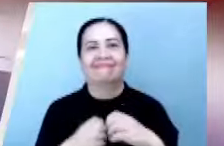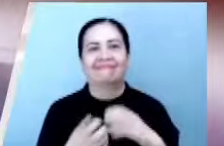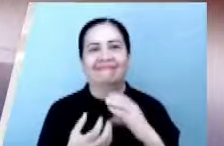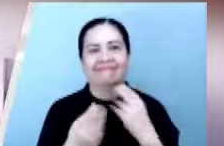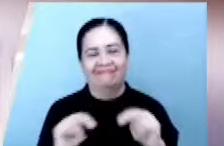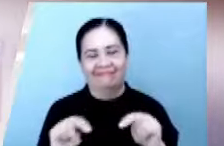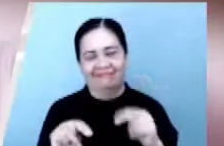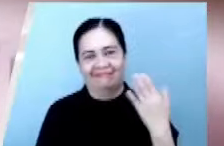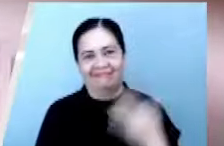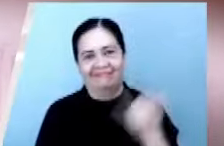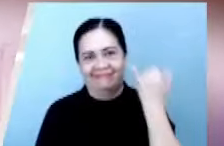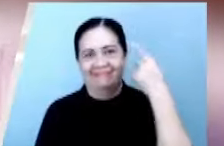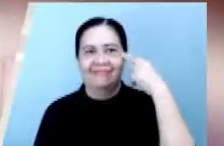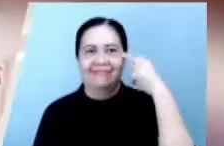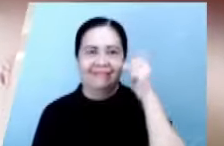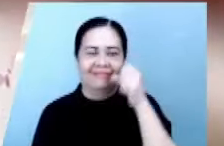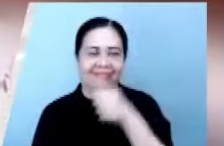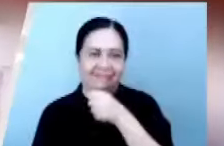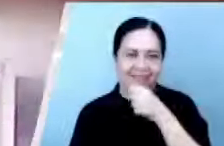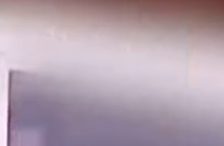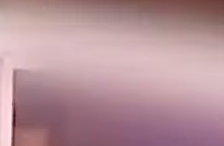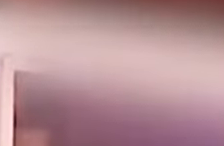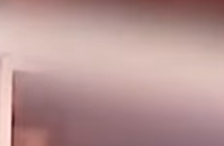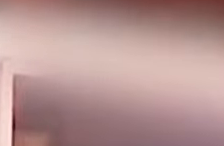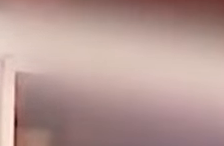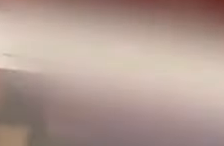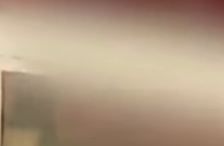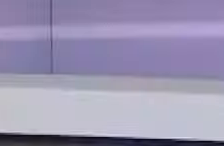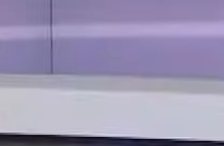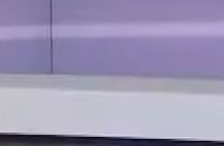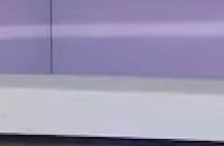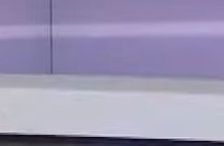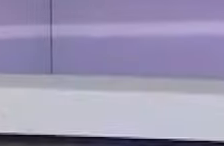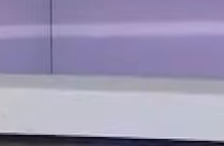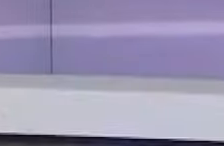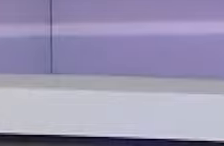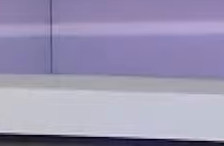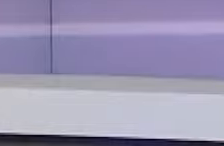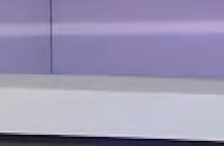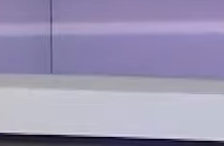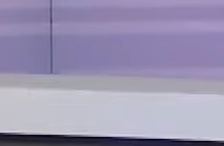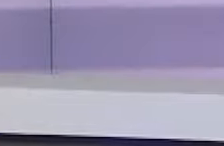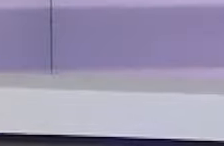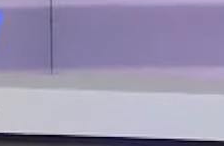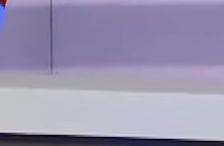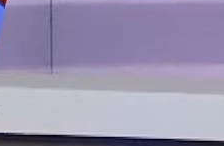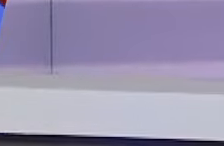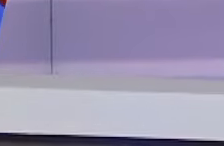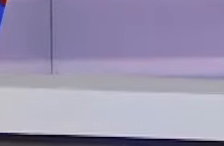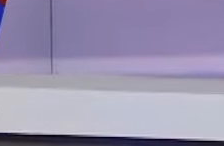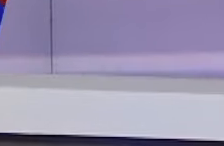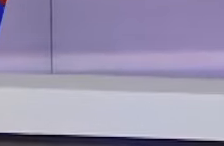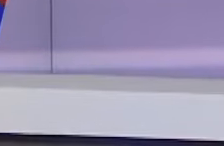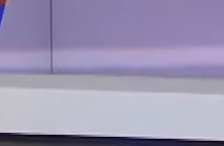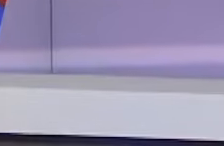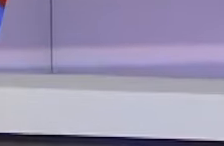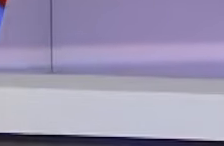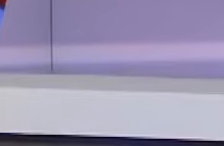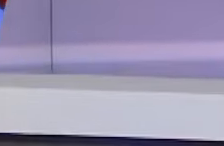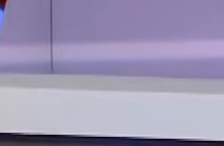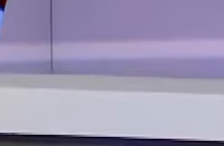JP Soriano, Nakatutok 24 Oras. At yan po ang mga balita ngayong Biyernes.